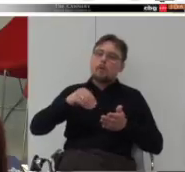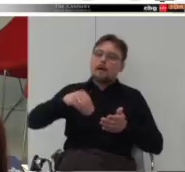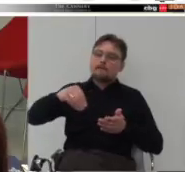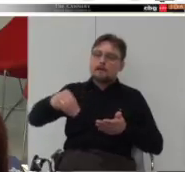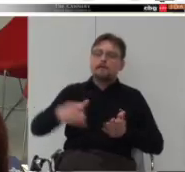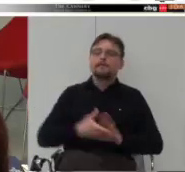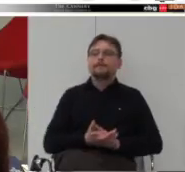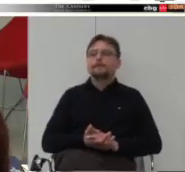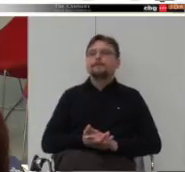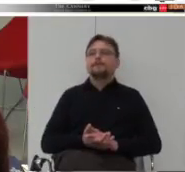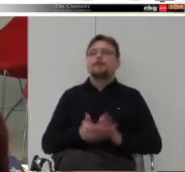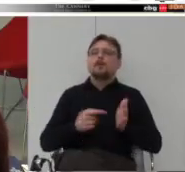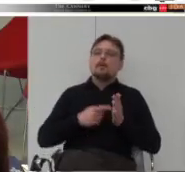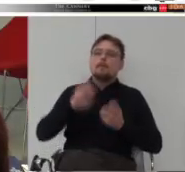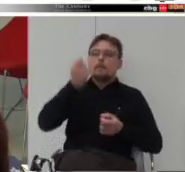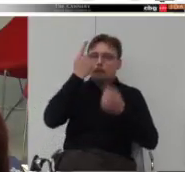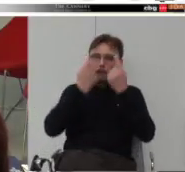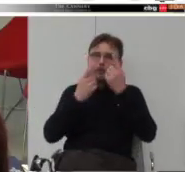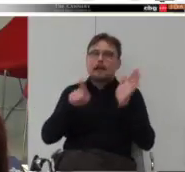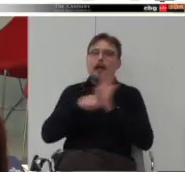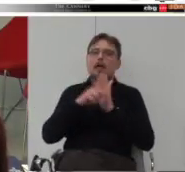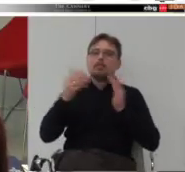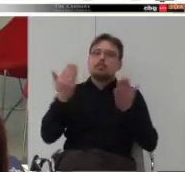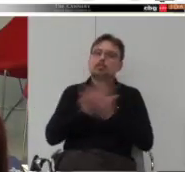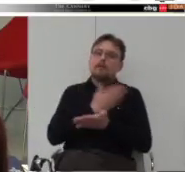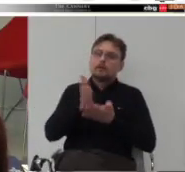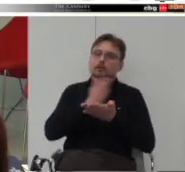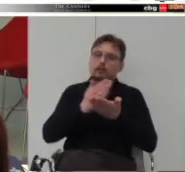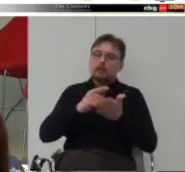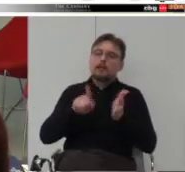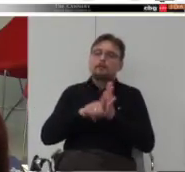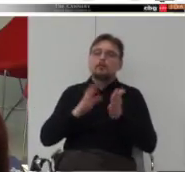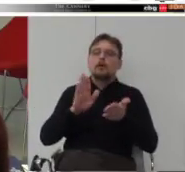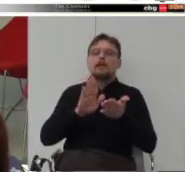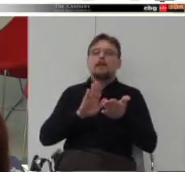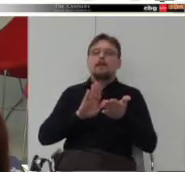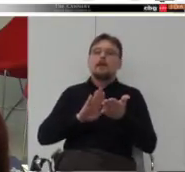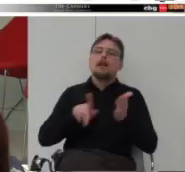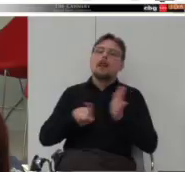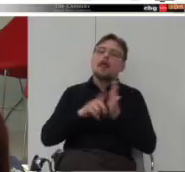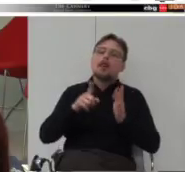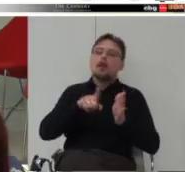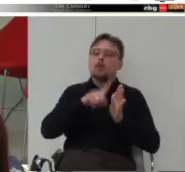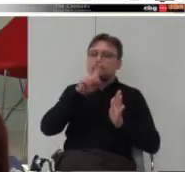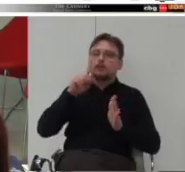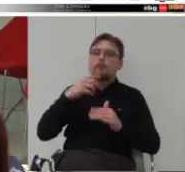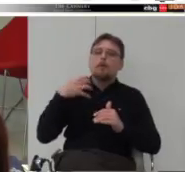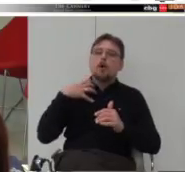to pomysły, jeśli chodzi o nowe dzielnice dla na przykład wyższej klasy średniej, jak i